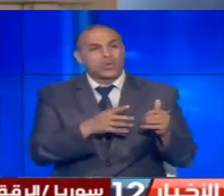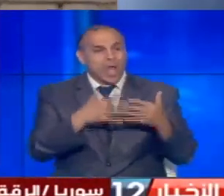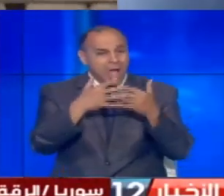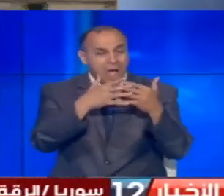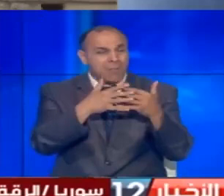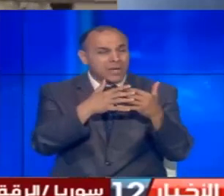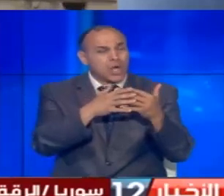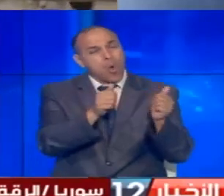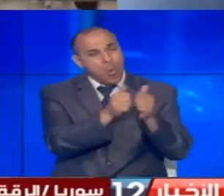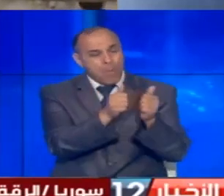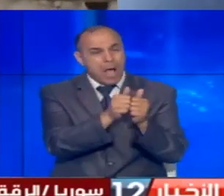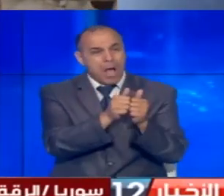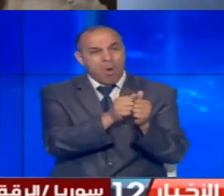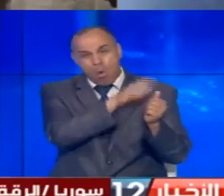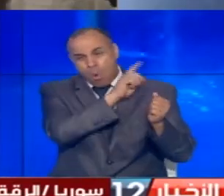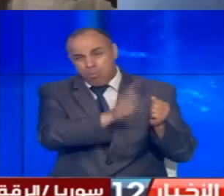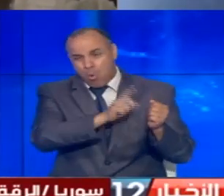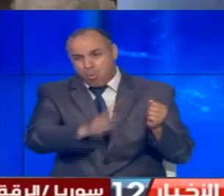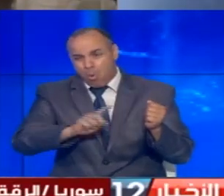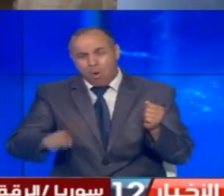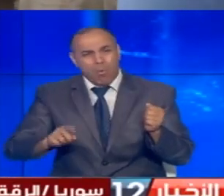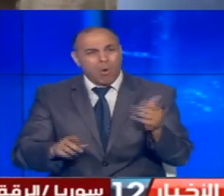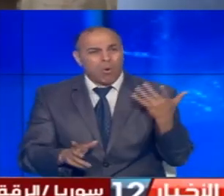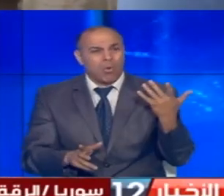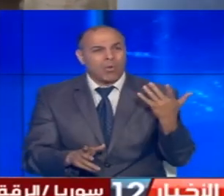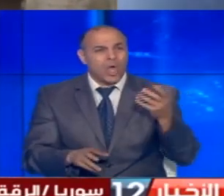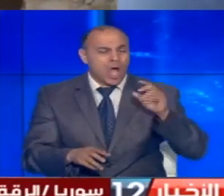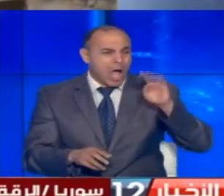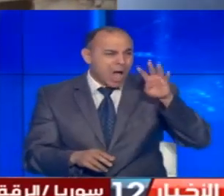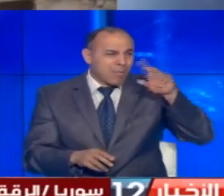مدينة الرقة وساكنيها خلال شهور